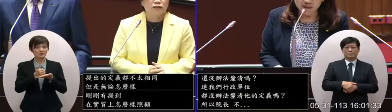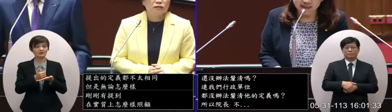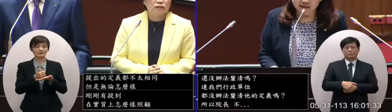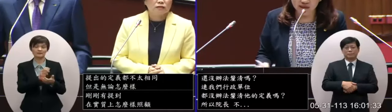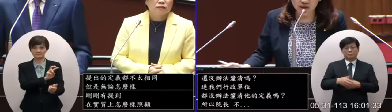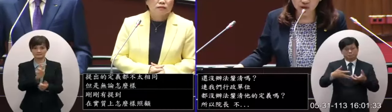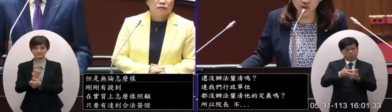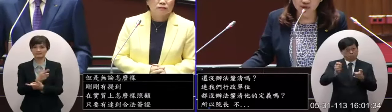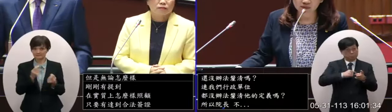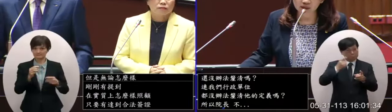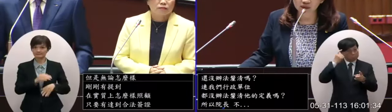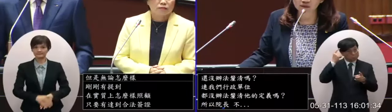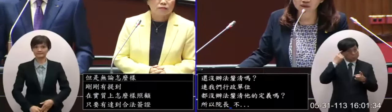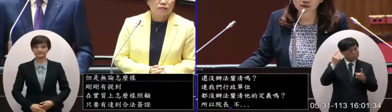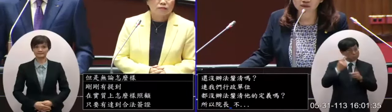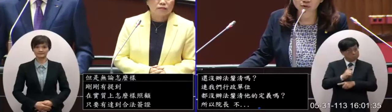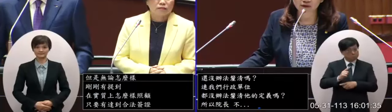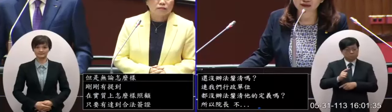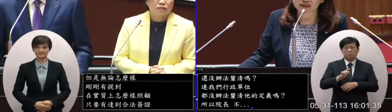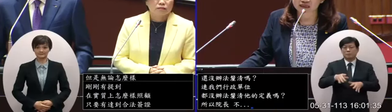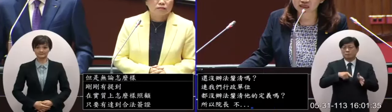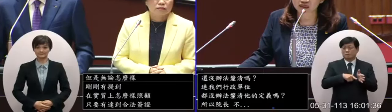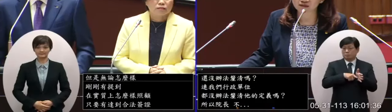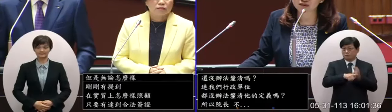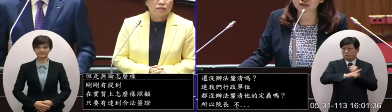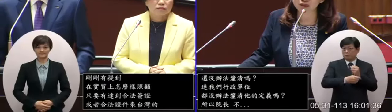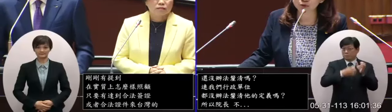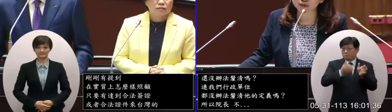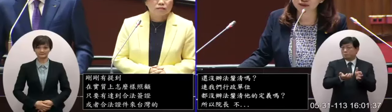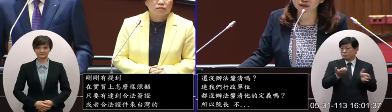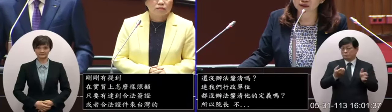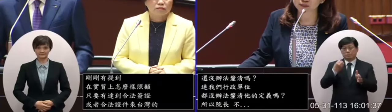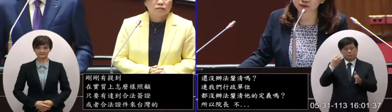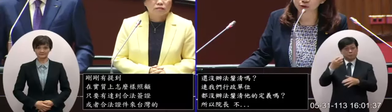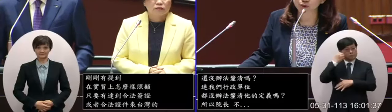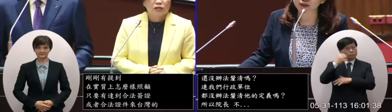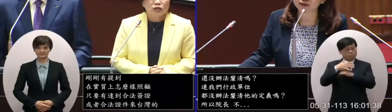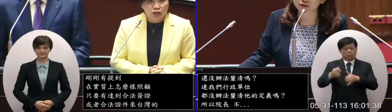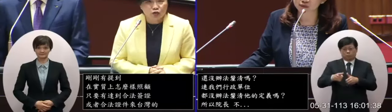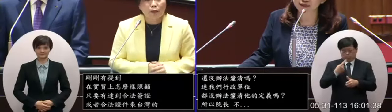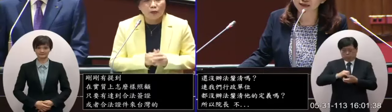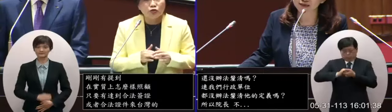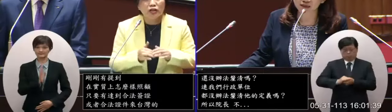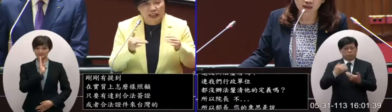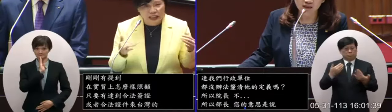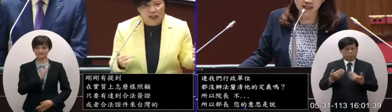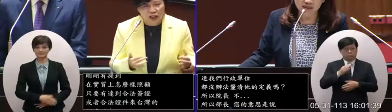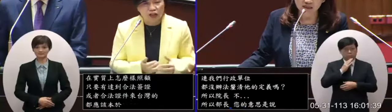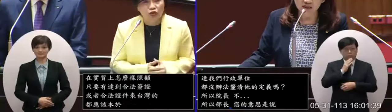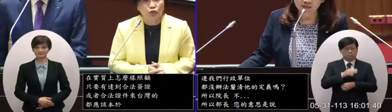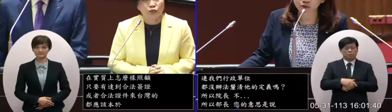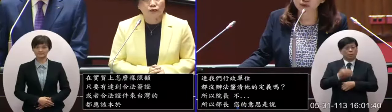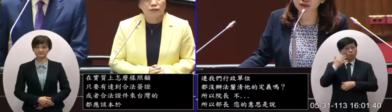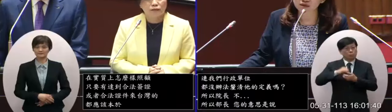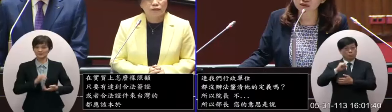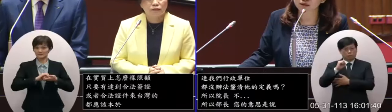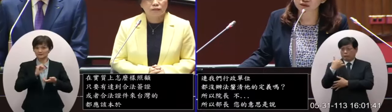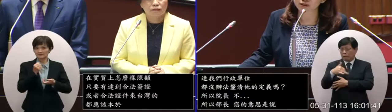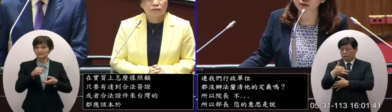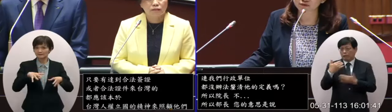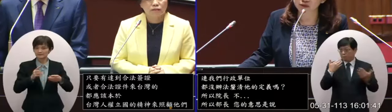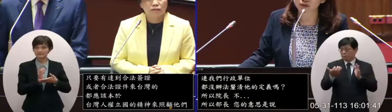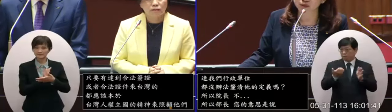所以部长，您的意思是说，当要订定专法以前，新住民的定义必须出来，是不是这样？ 我们必须要先理清 清楚。当这个定义没出来之